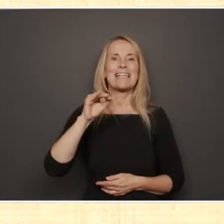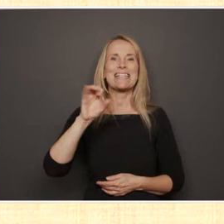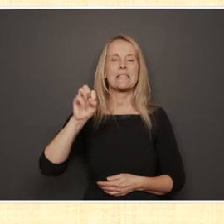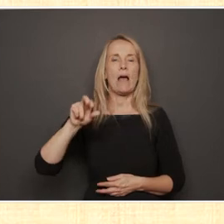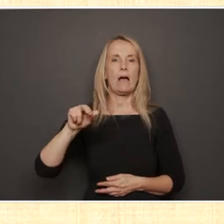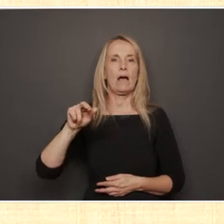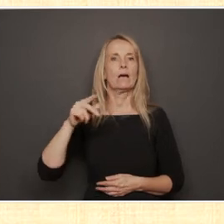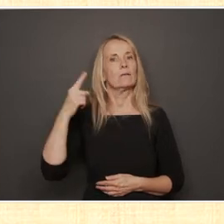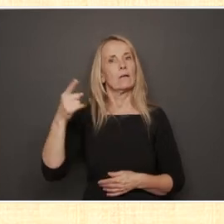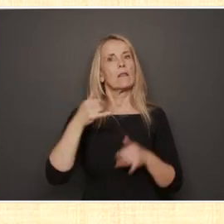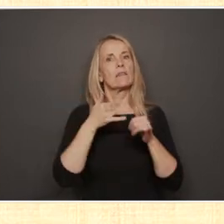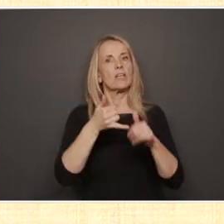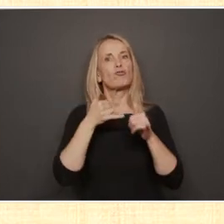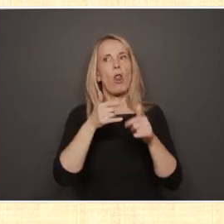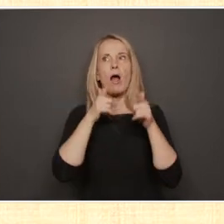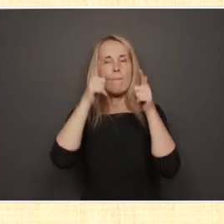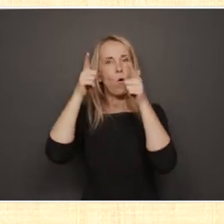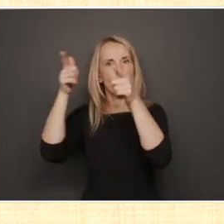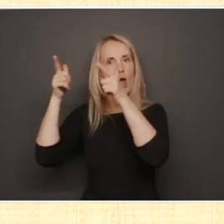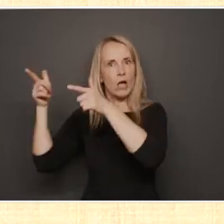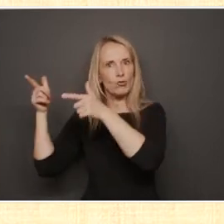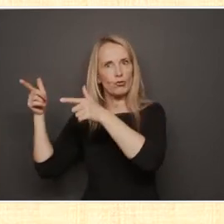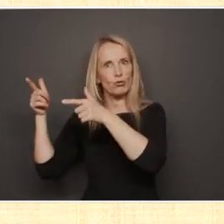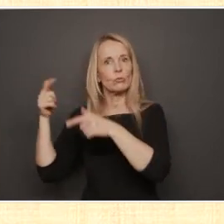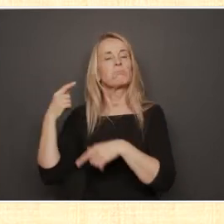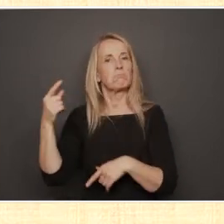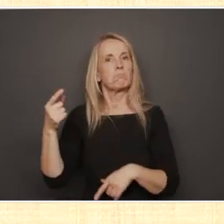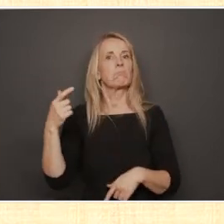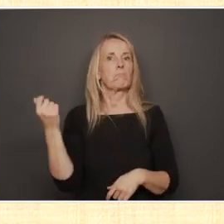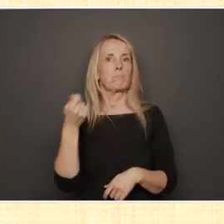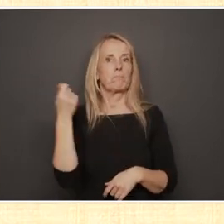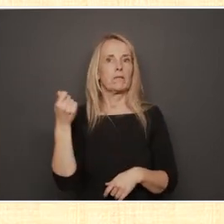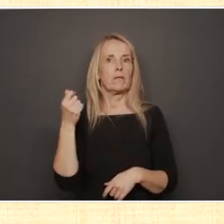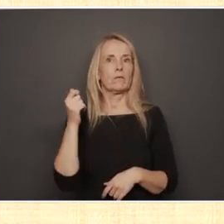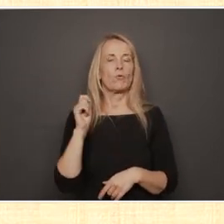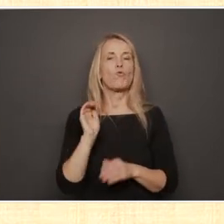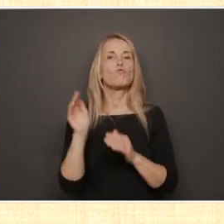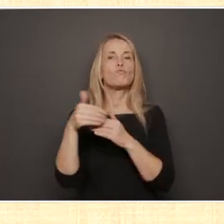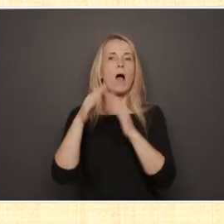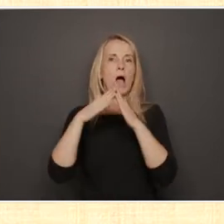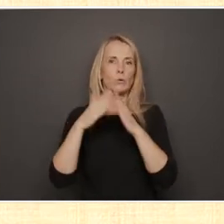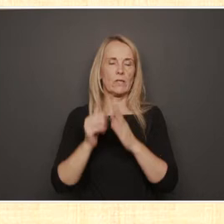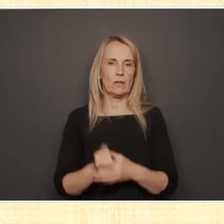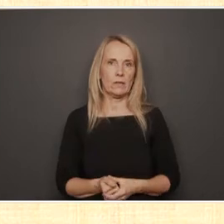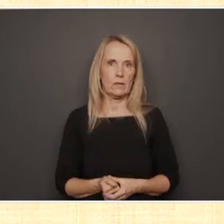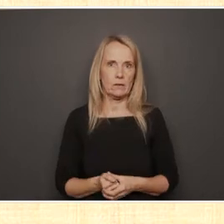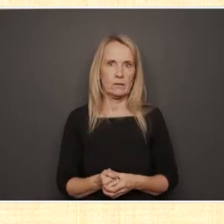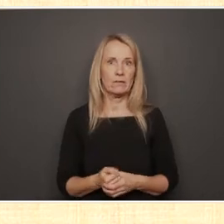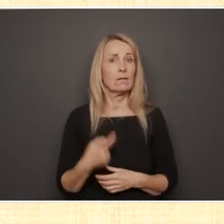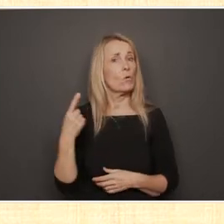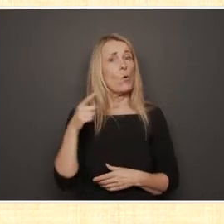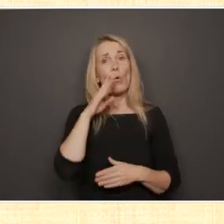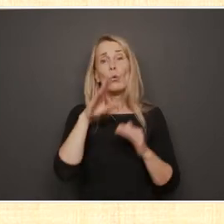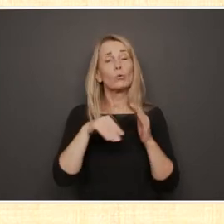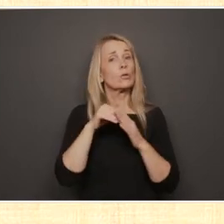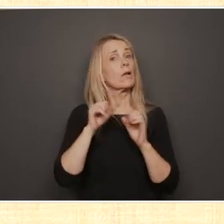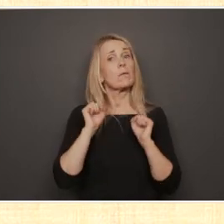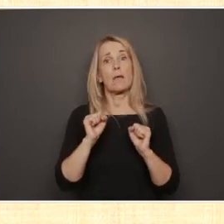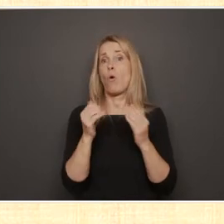bietet Tischlermontagen und führt seinen Betrieb in Umhausen. Das Unternehmen ist immer offen